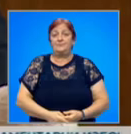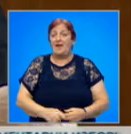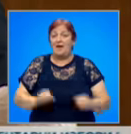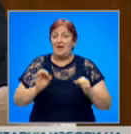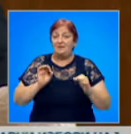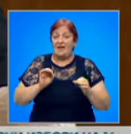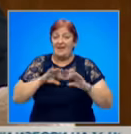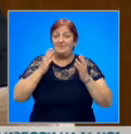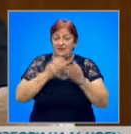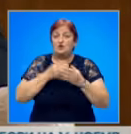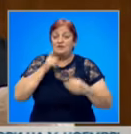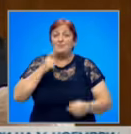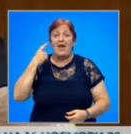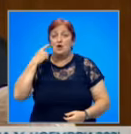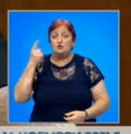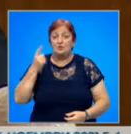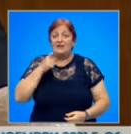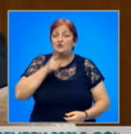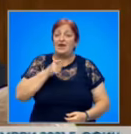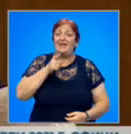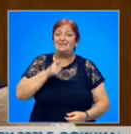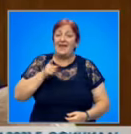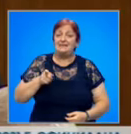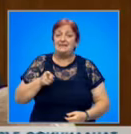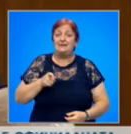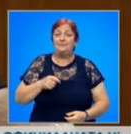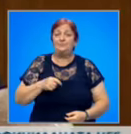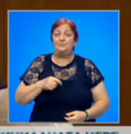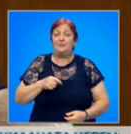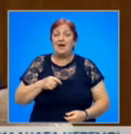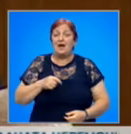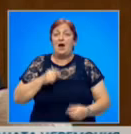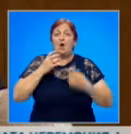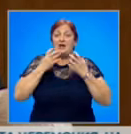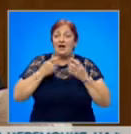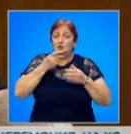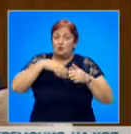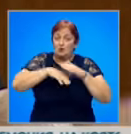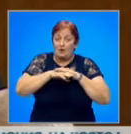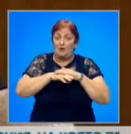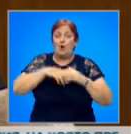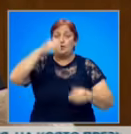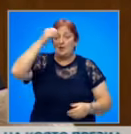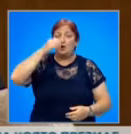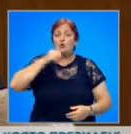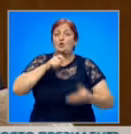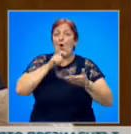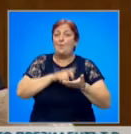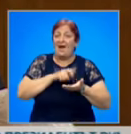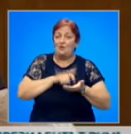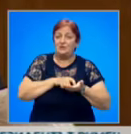Нали всички сме чували, че тези олигарси, които се укриват от българското правосъдие, си